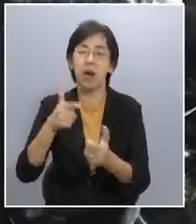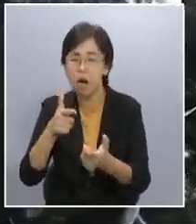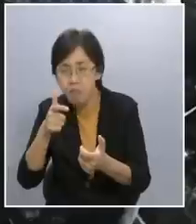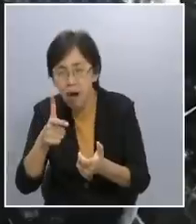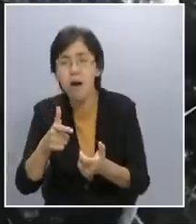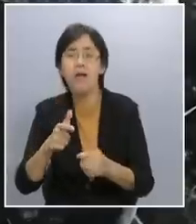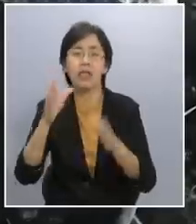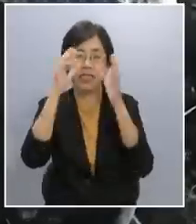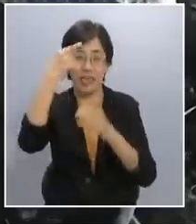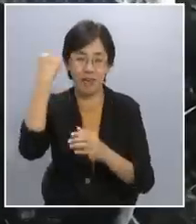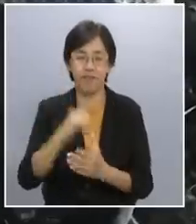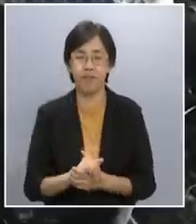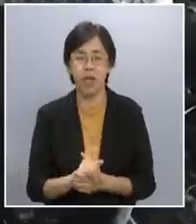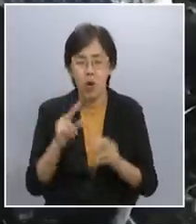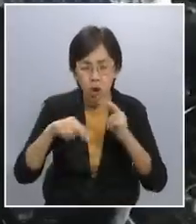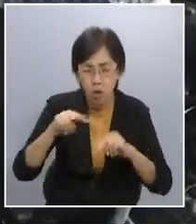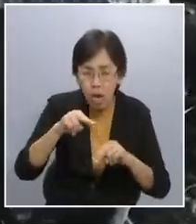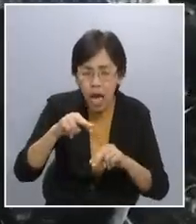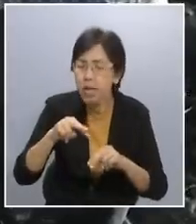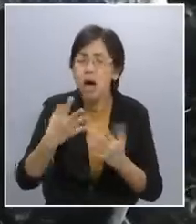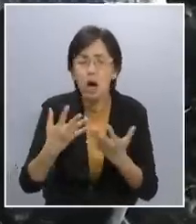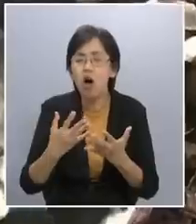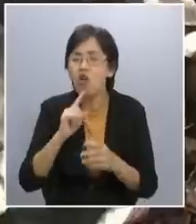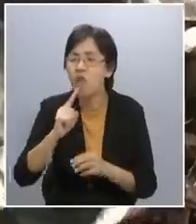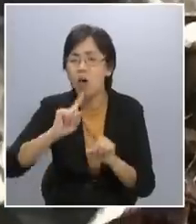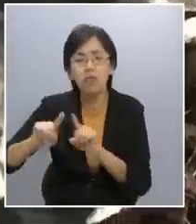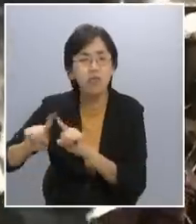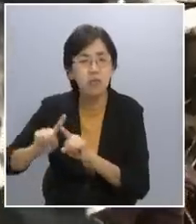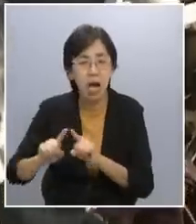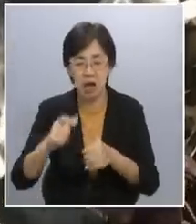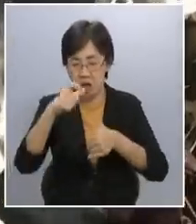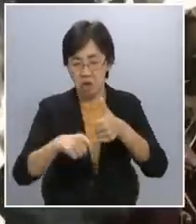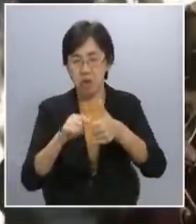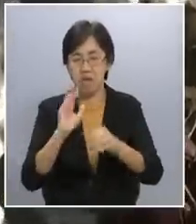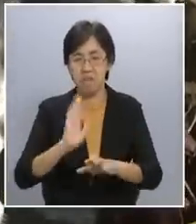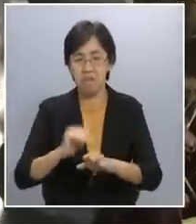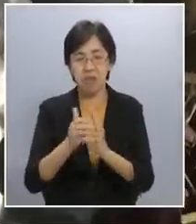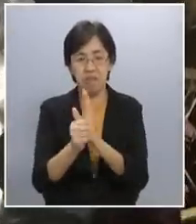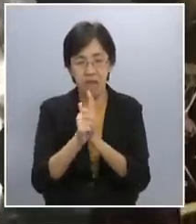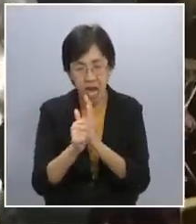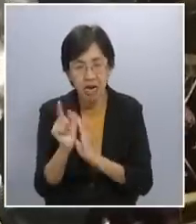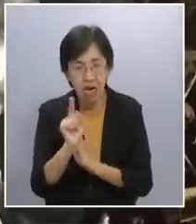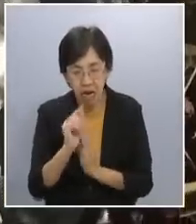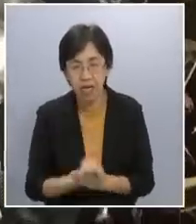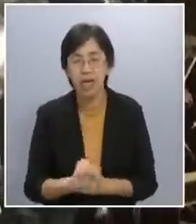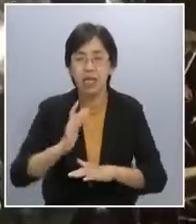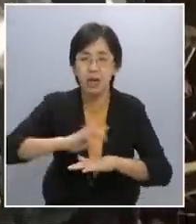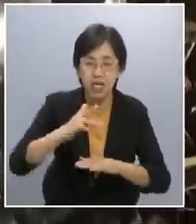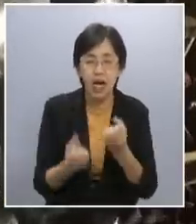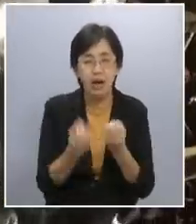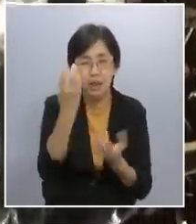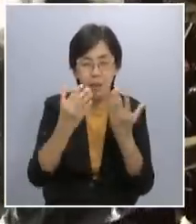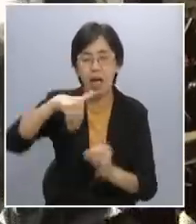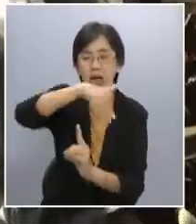คดีด้านทรัพยากรธรรมชาติอีกหลายคดีถือว่าเป็นบุคคลที่มีความเชี่ยวชาญทางคดีที่เกี่ยวกับทรัพยากรธรรมชาติและสิ่ง